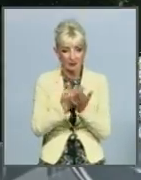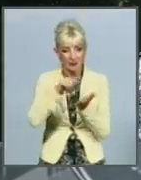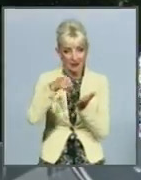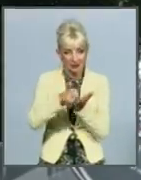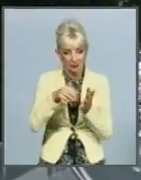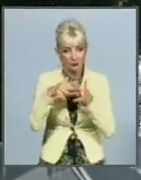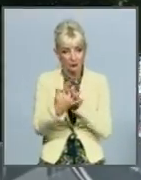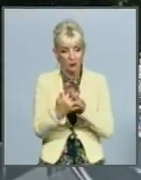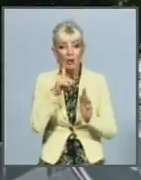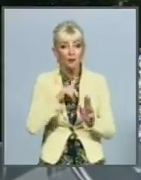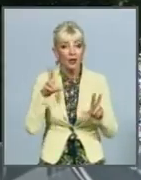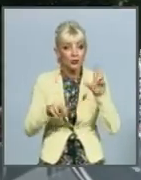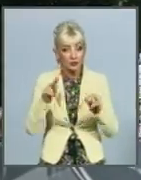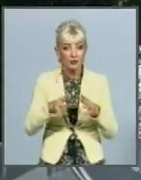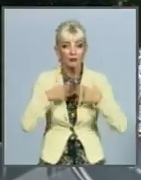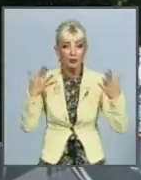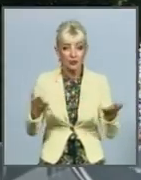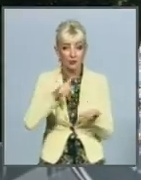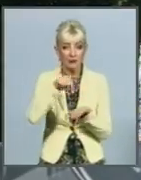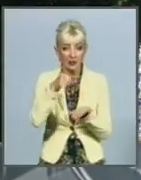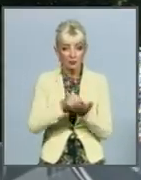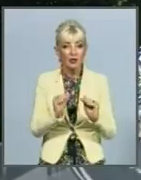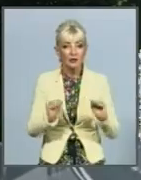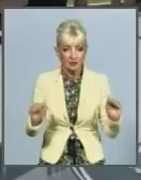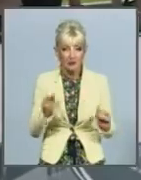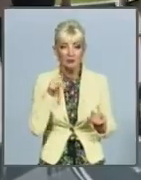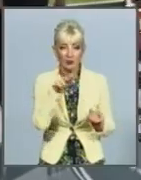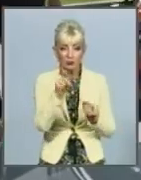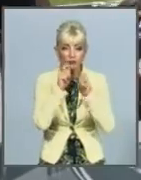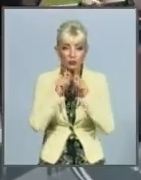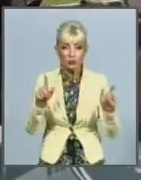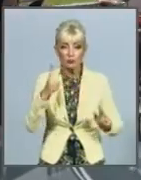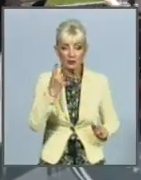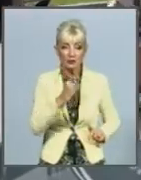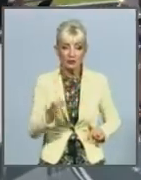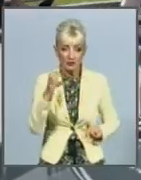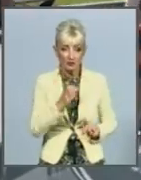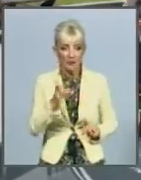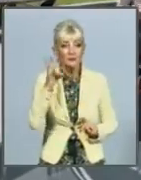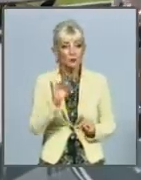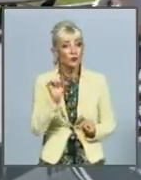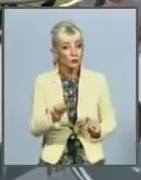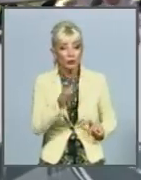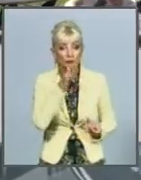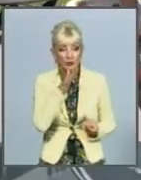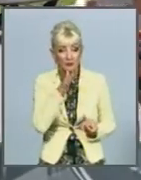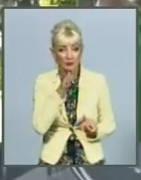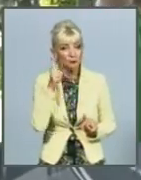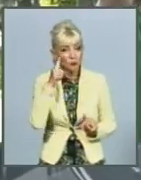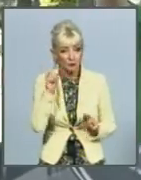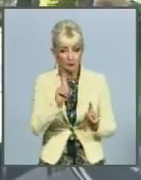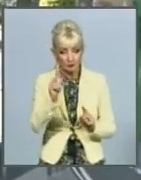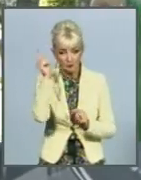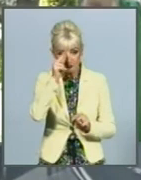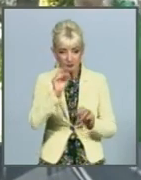Поки вважають, що в переважній більшості міст діти таки підуть до школи 1 вересня. Але в той же час не виключають, що